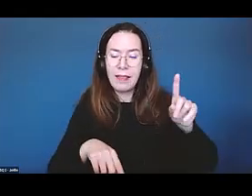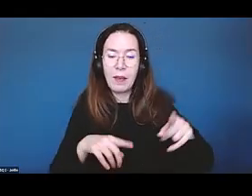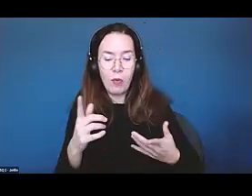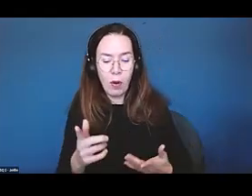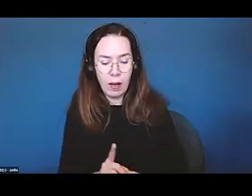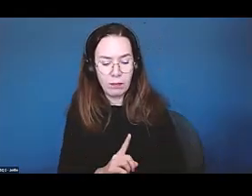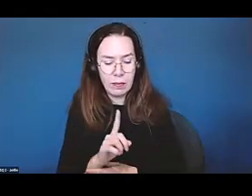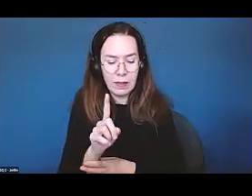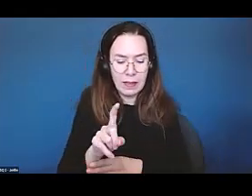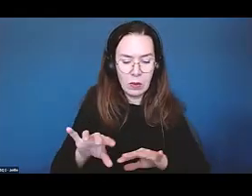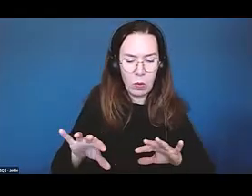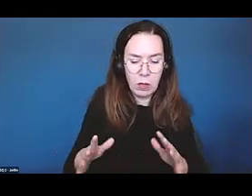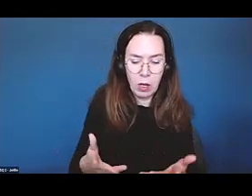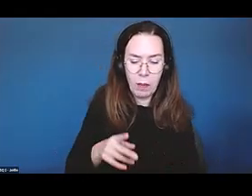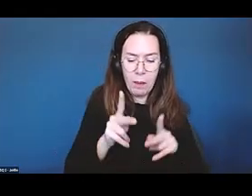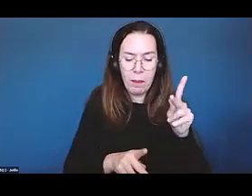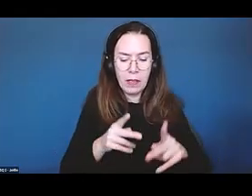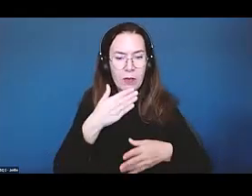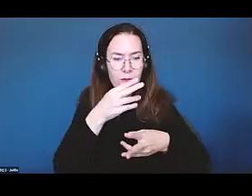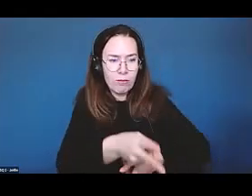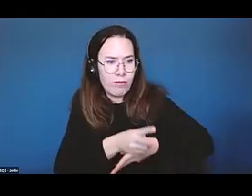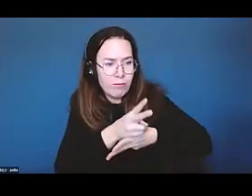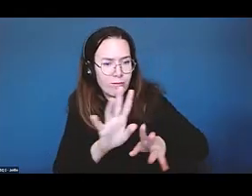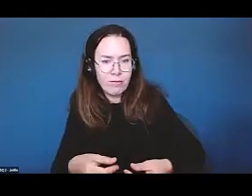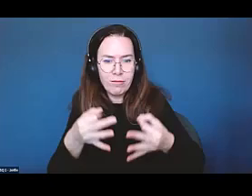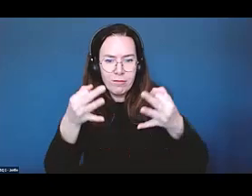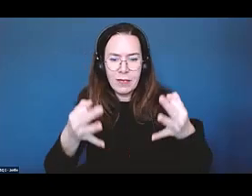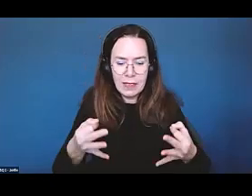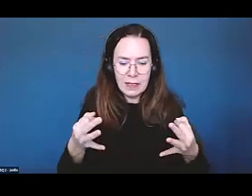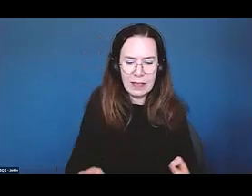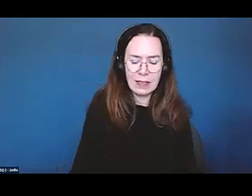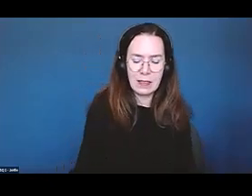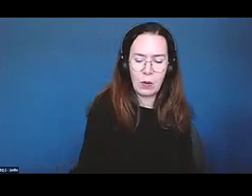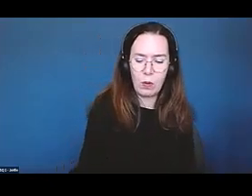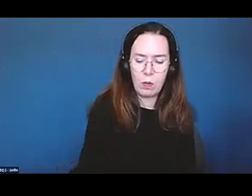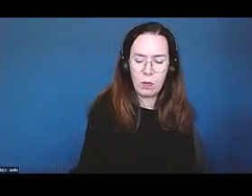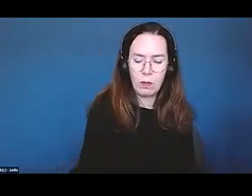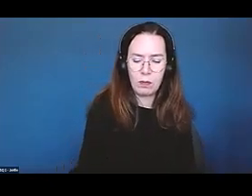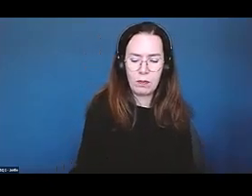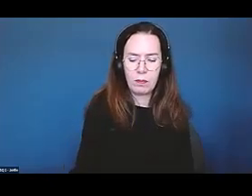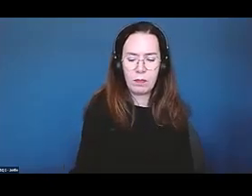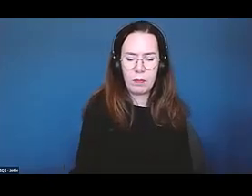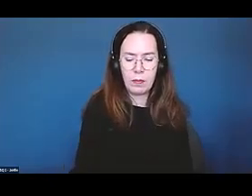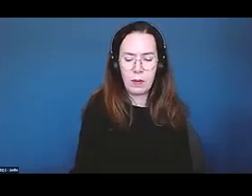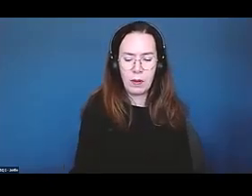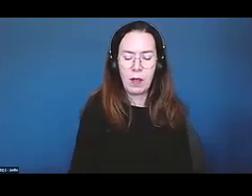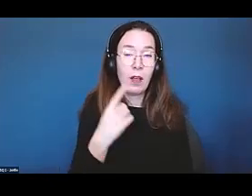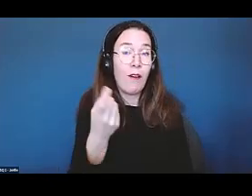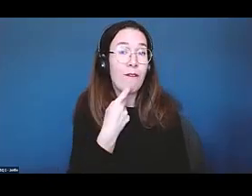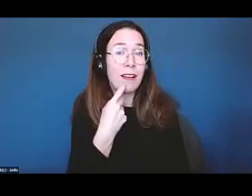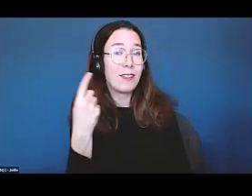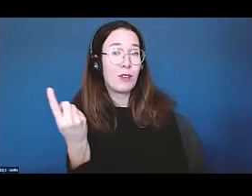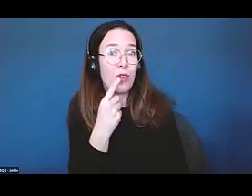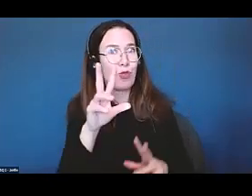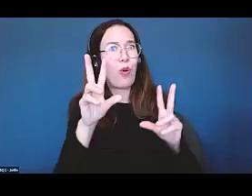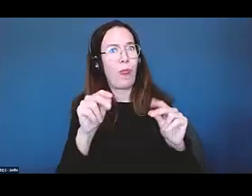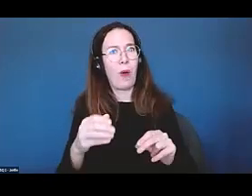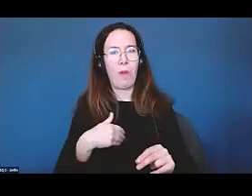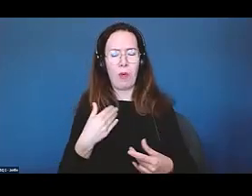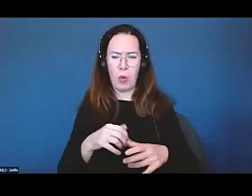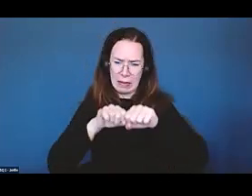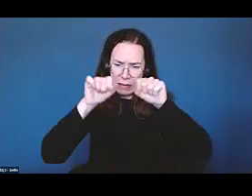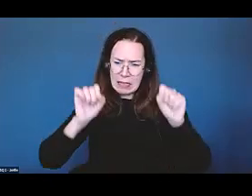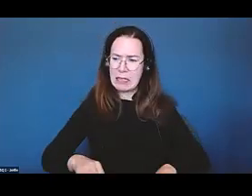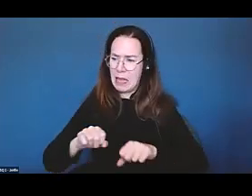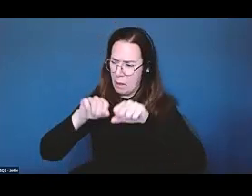et de respecter comment les personnes approchent les soins et la prise de décision. Et pour nous, ça n'a pas toujours été facile parce qu'on était très